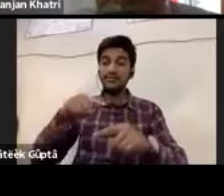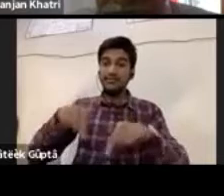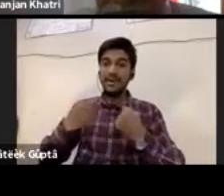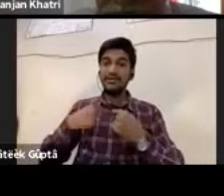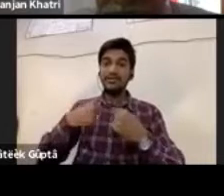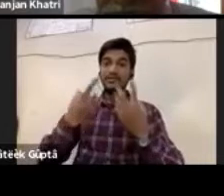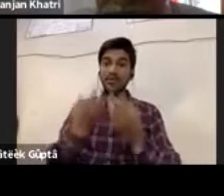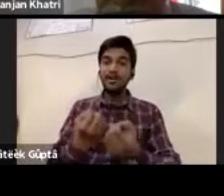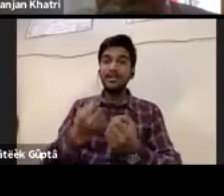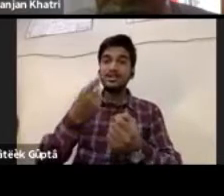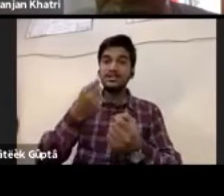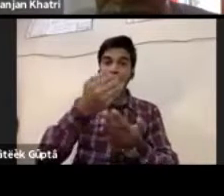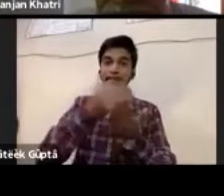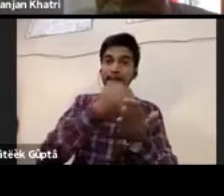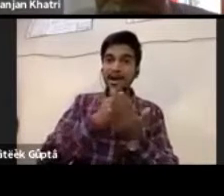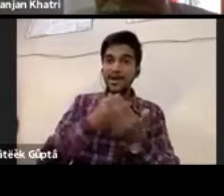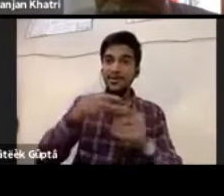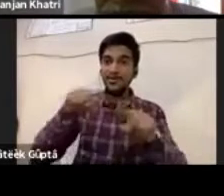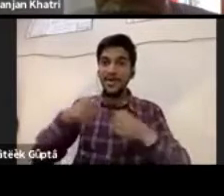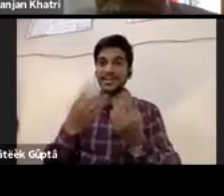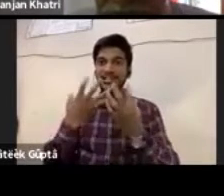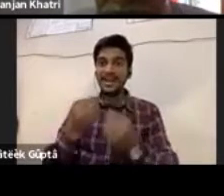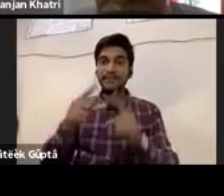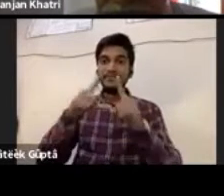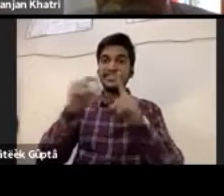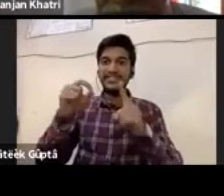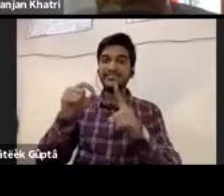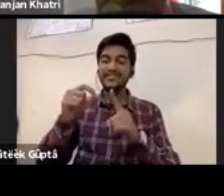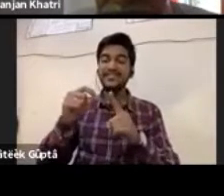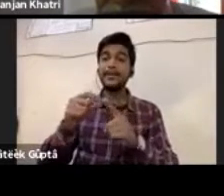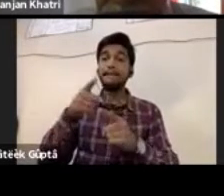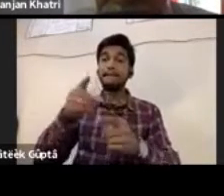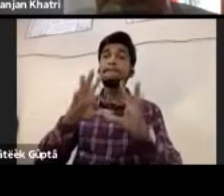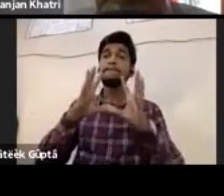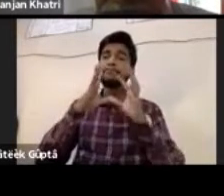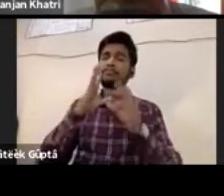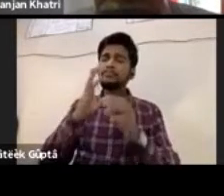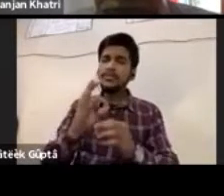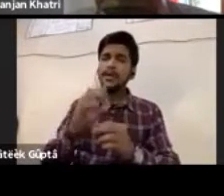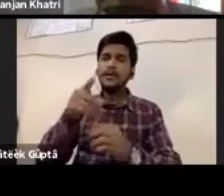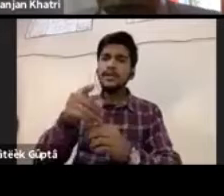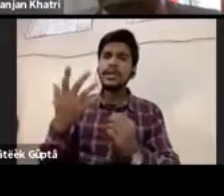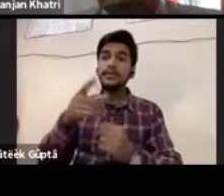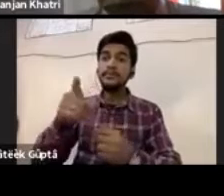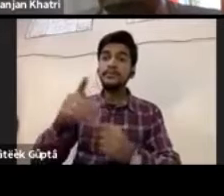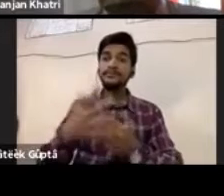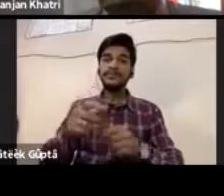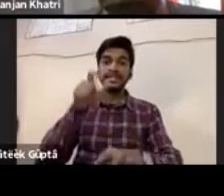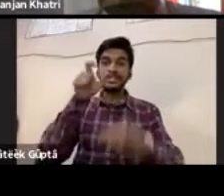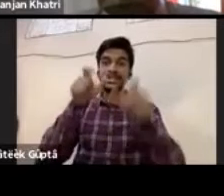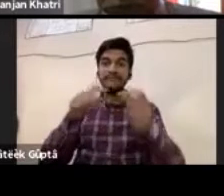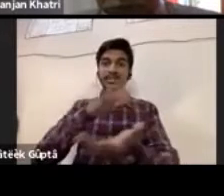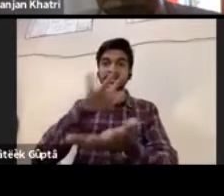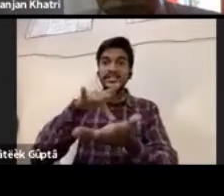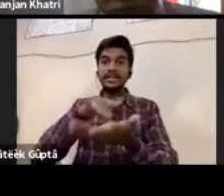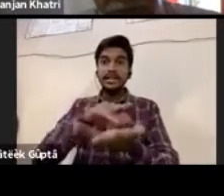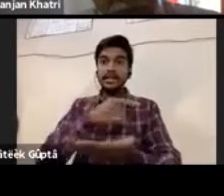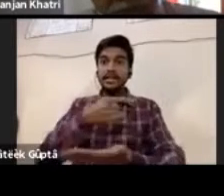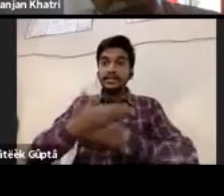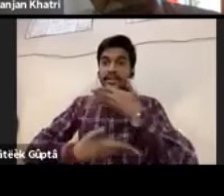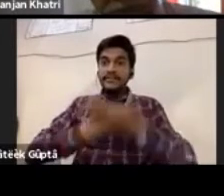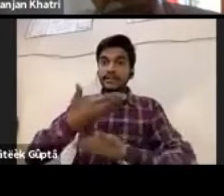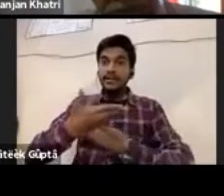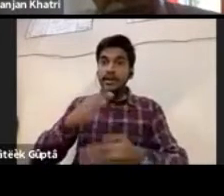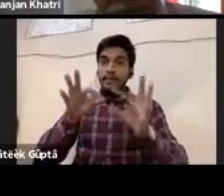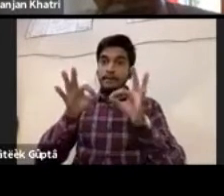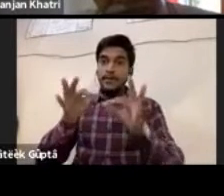शुरू से ही सोचती थी कि एक रिहैबिलिटेशन प्रॉपर तब होती है जब हमारी फाइनेंशियल रिहैबिलिटेशन भी होगी और उससे हमें